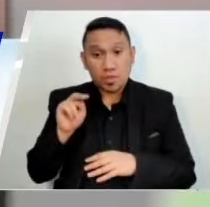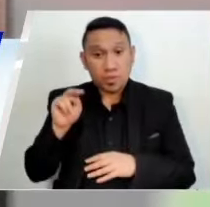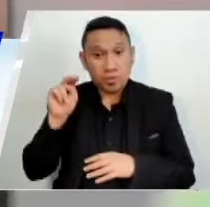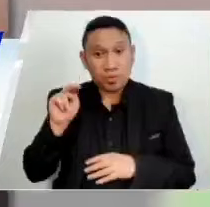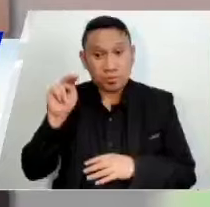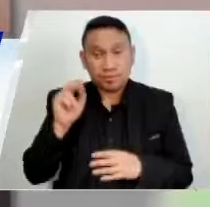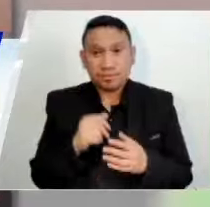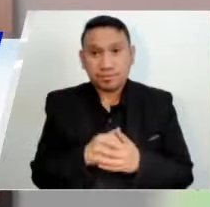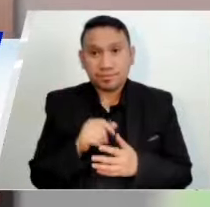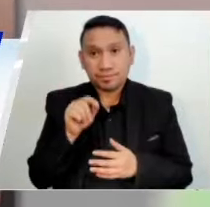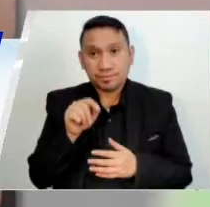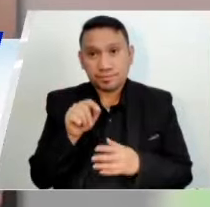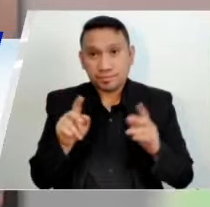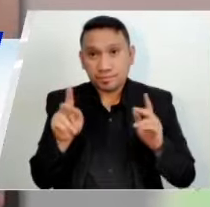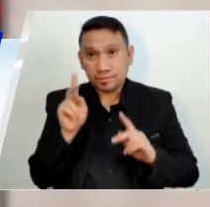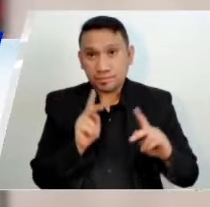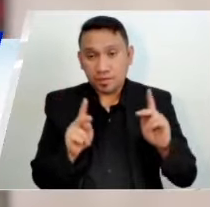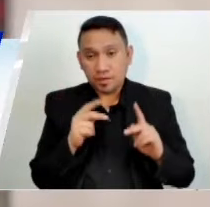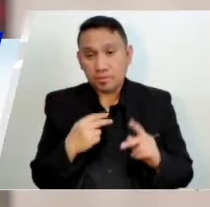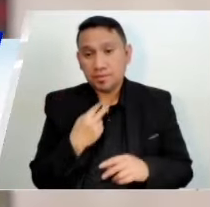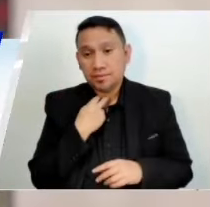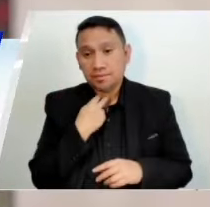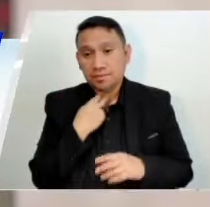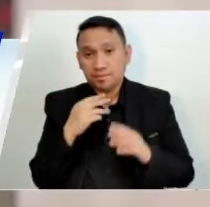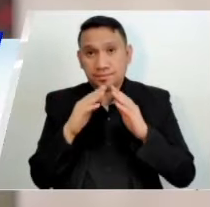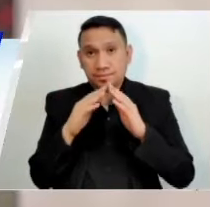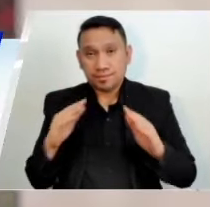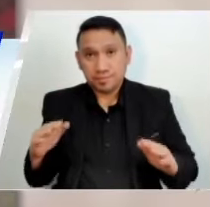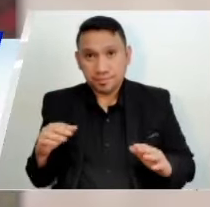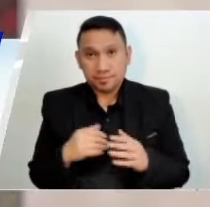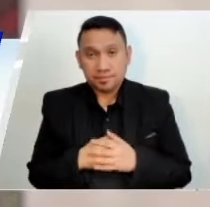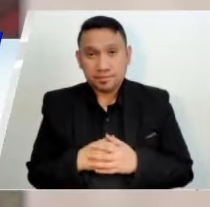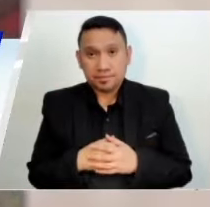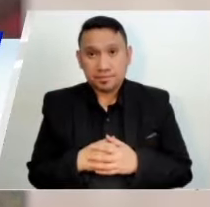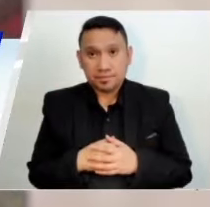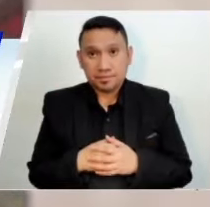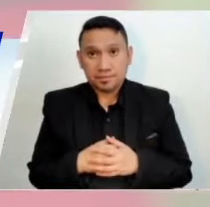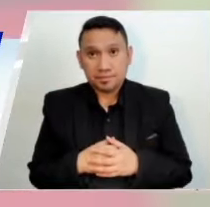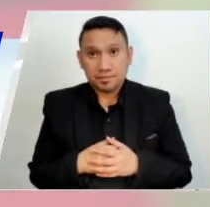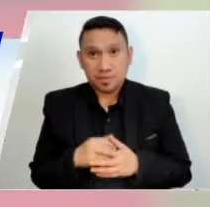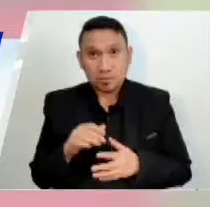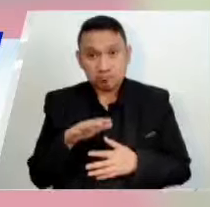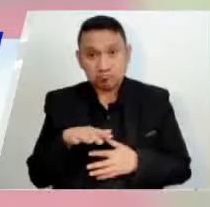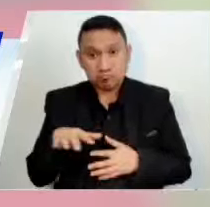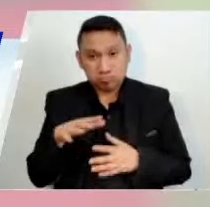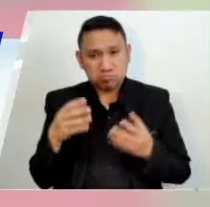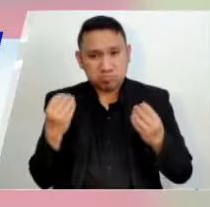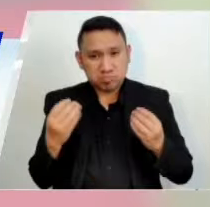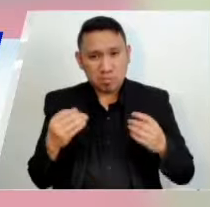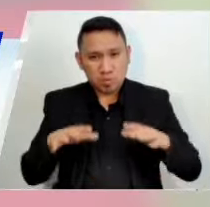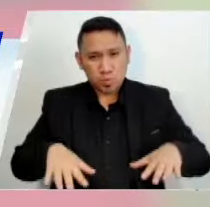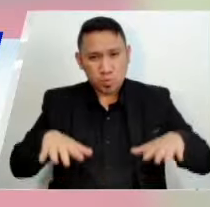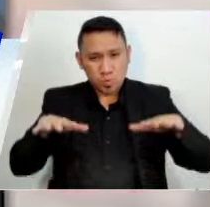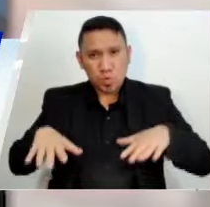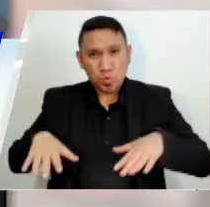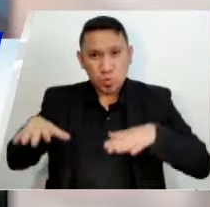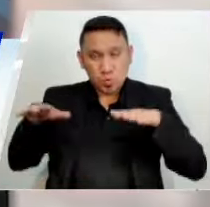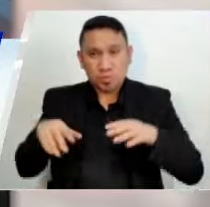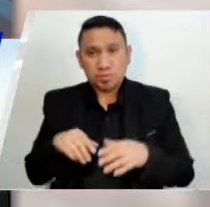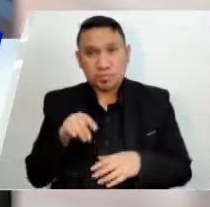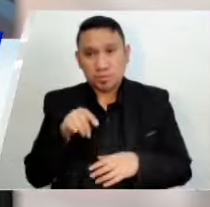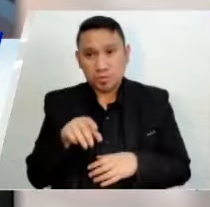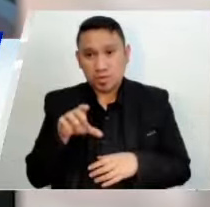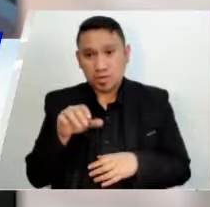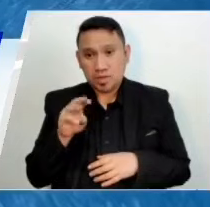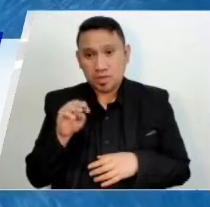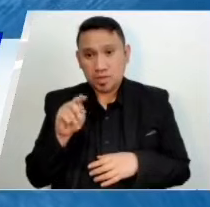residenteng na trap sa kanilang mga bahay dahil sa danos na dala ng malawakang pagbaha isinailalim na sa state of calamity ang